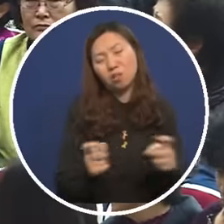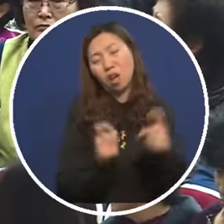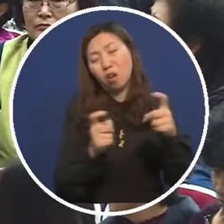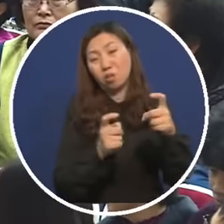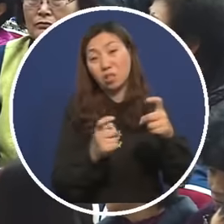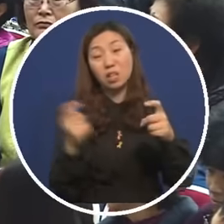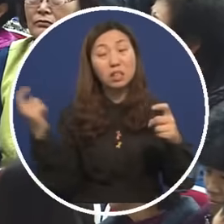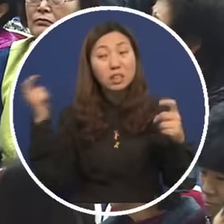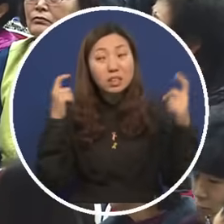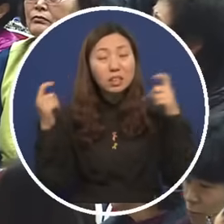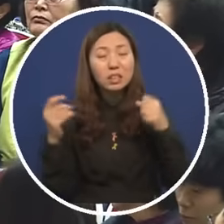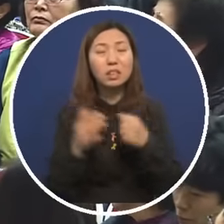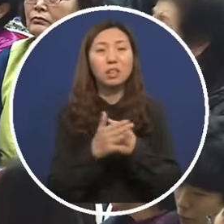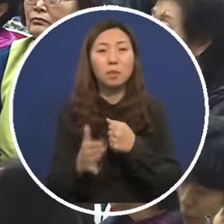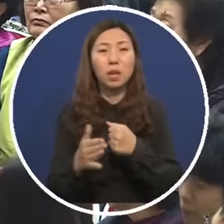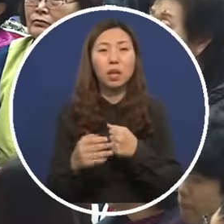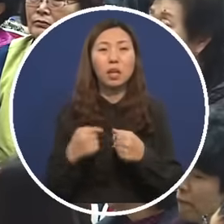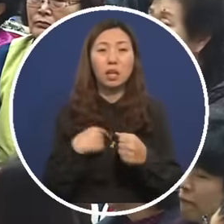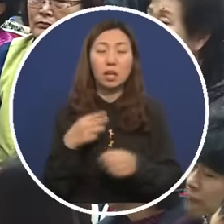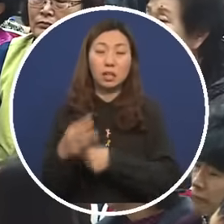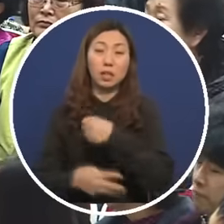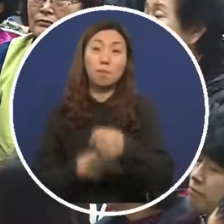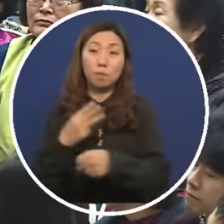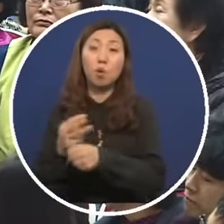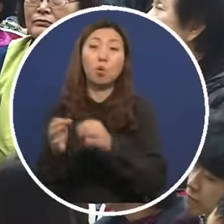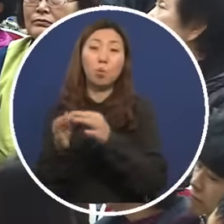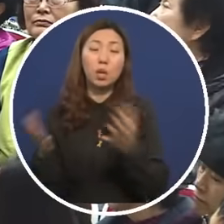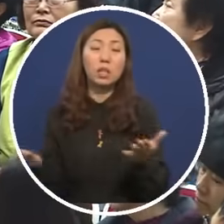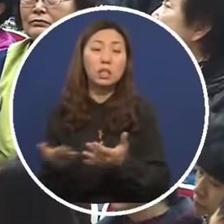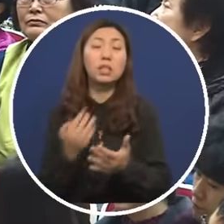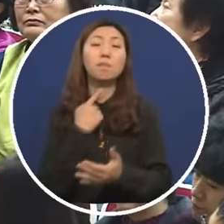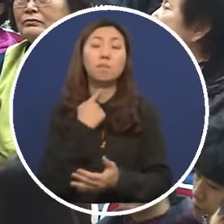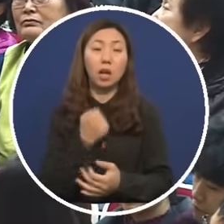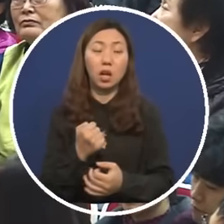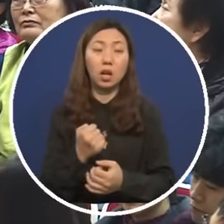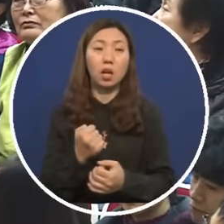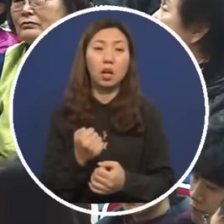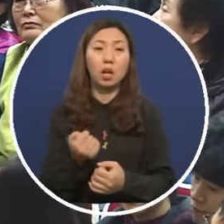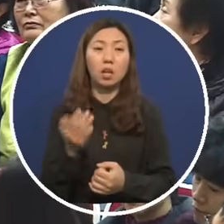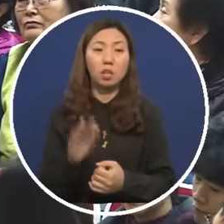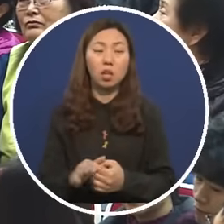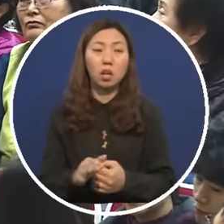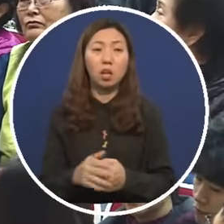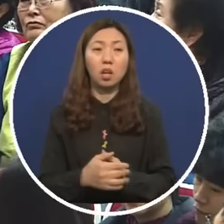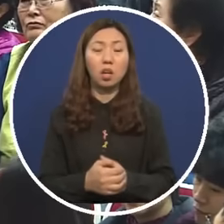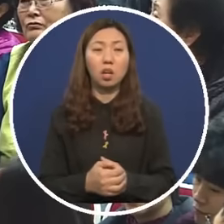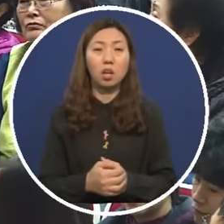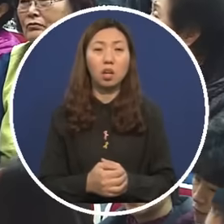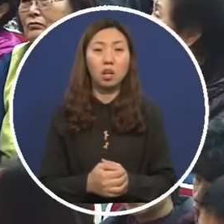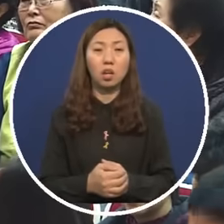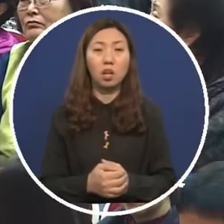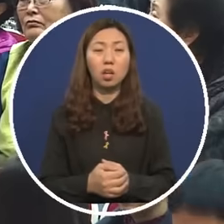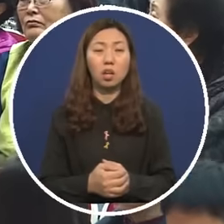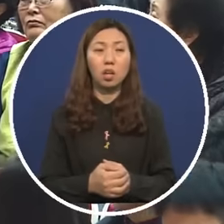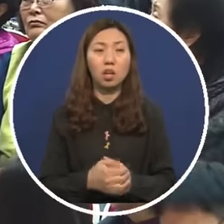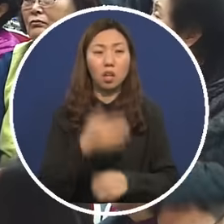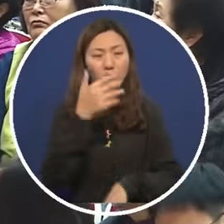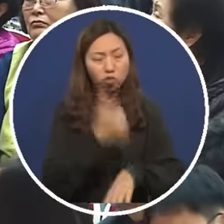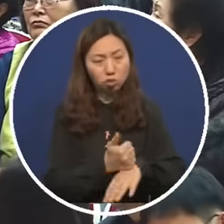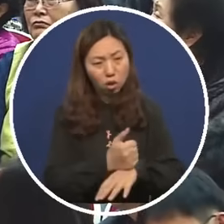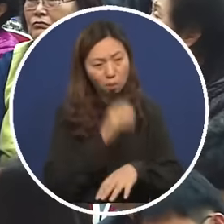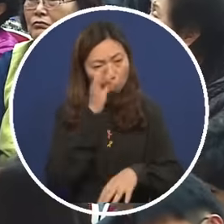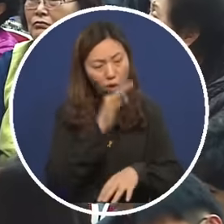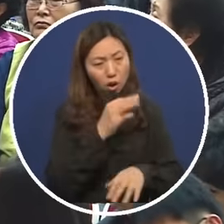제가 일을 했었어요. 한 3년간. 근데 그때 보니까 남편이 나중에 보니까